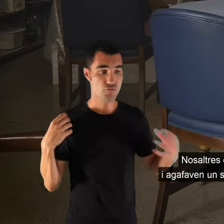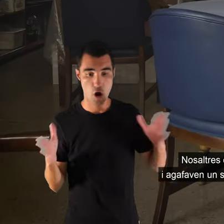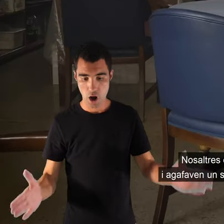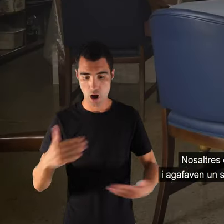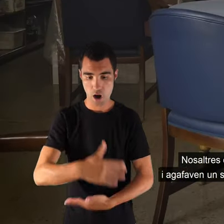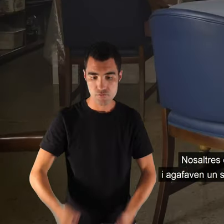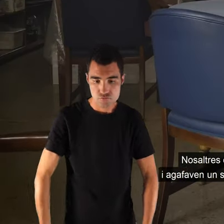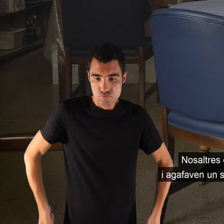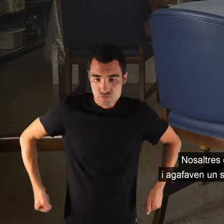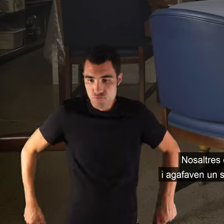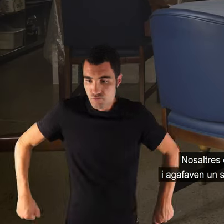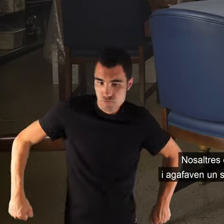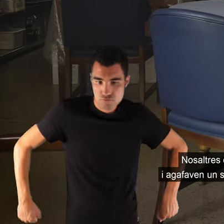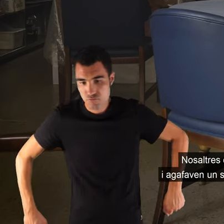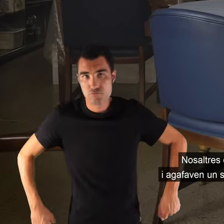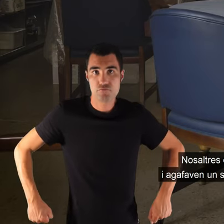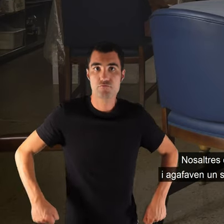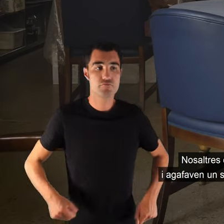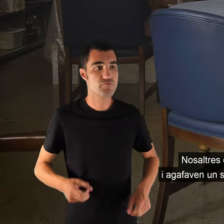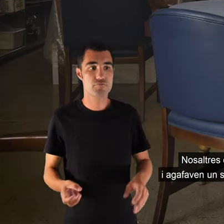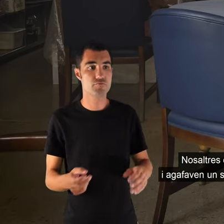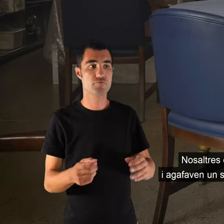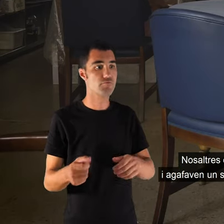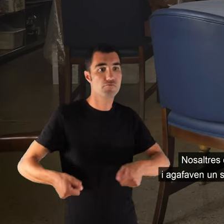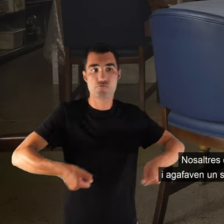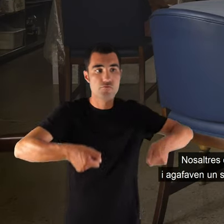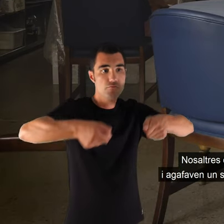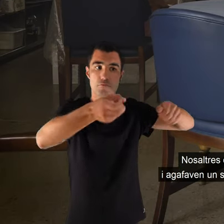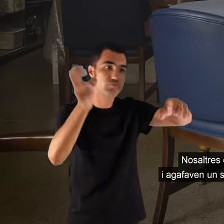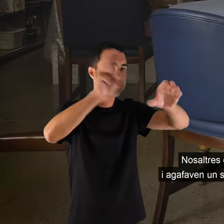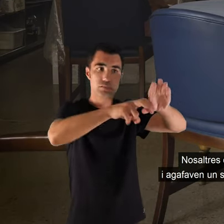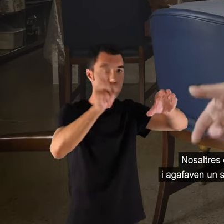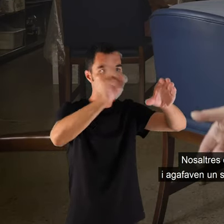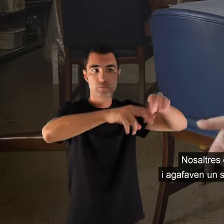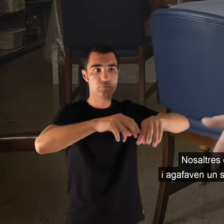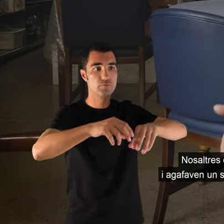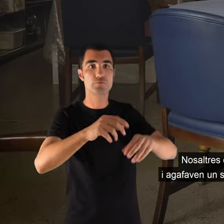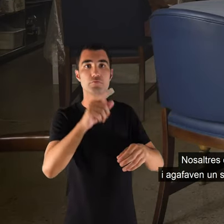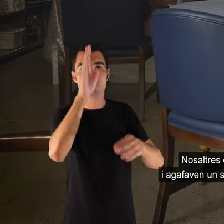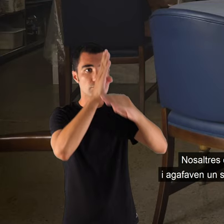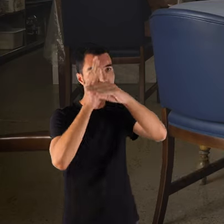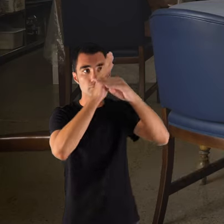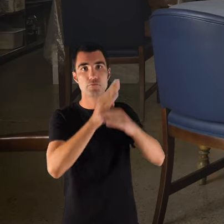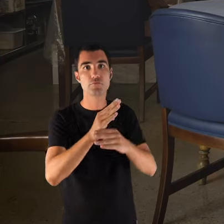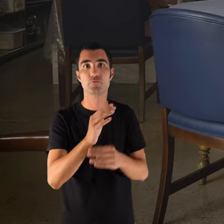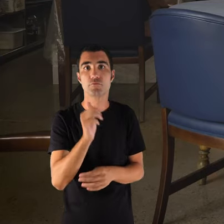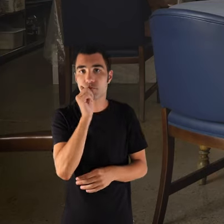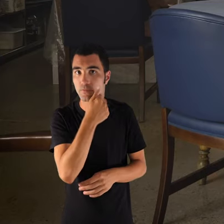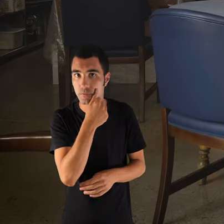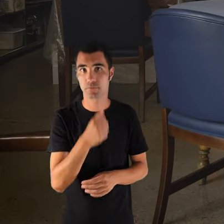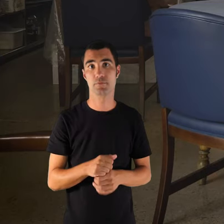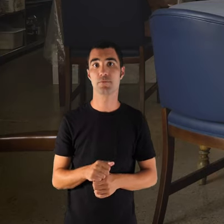caixeta, dues caixetes, i ho pujaven a domicili. On és secret, els